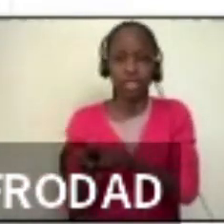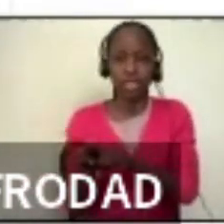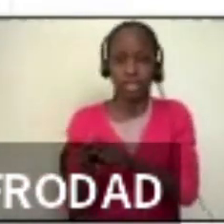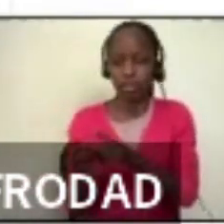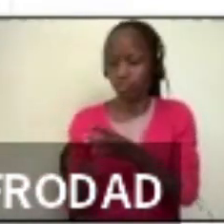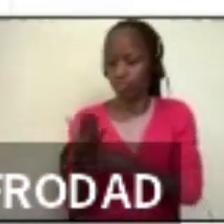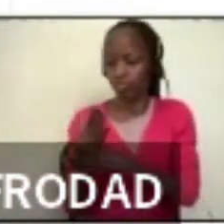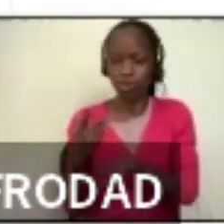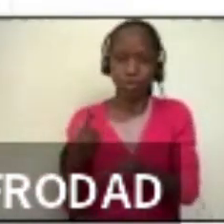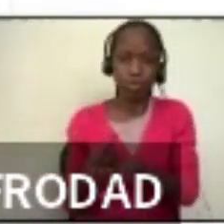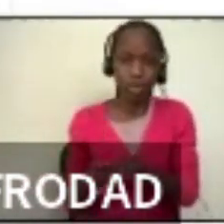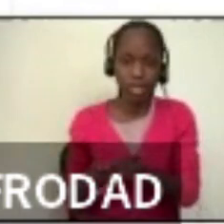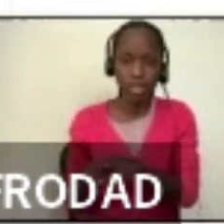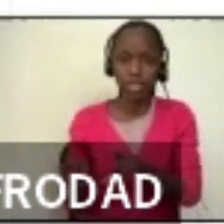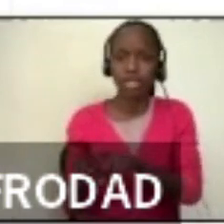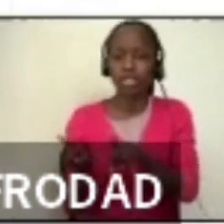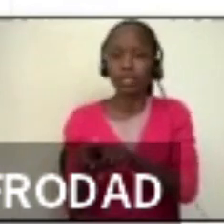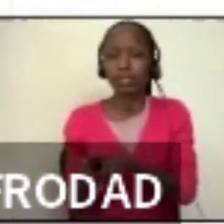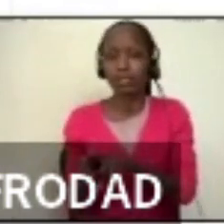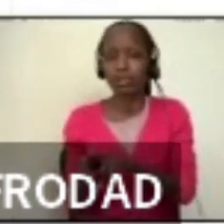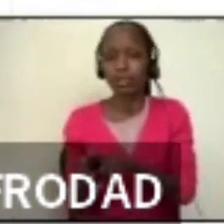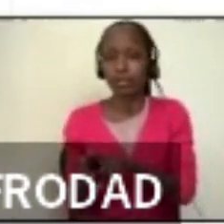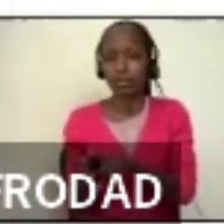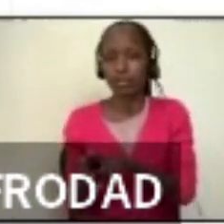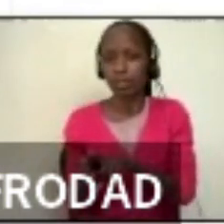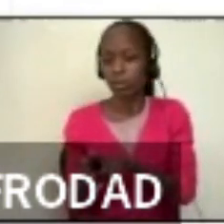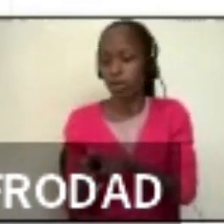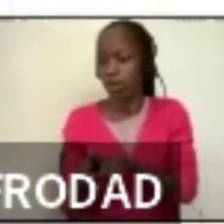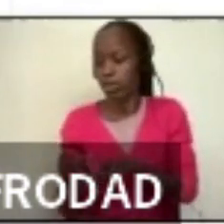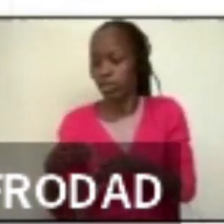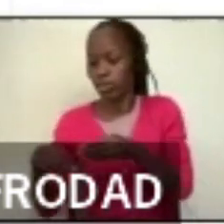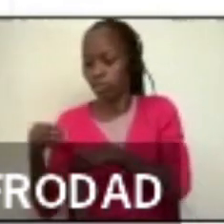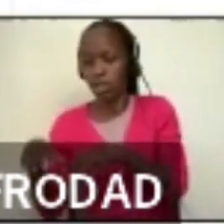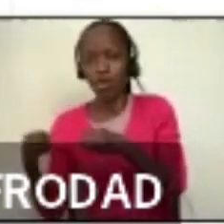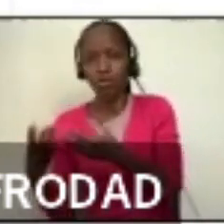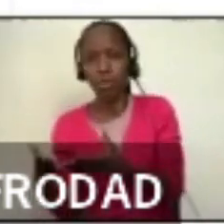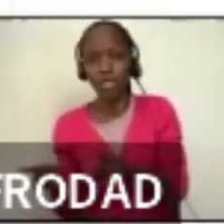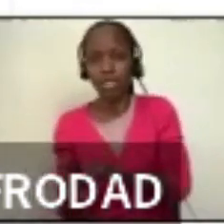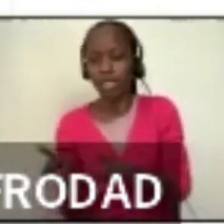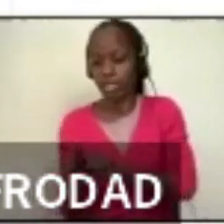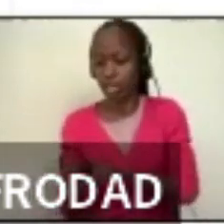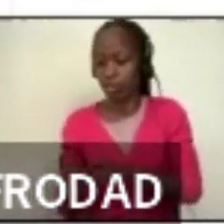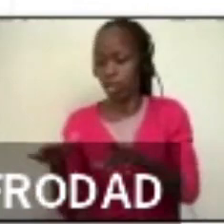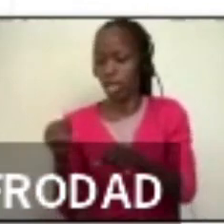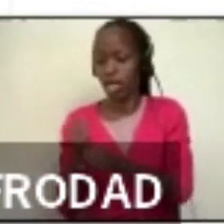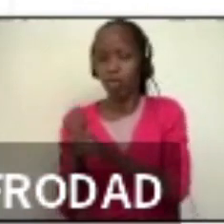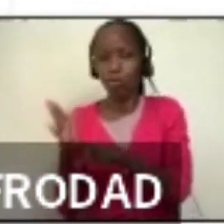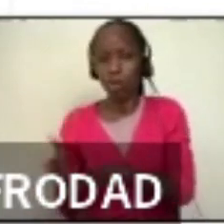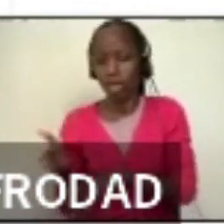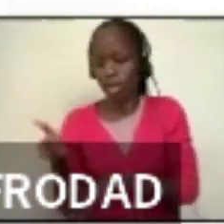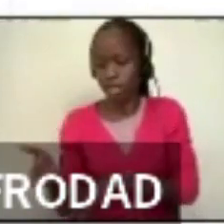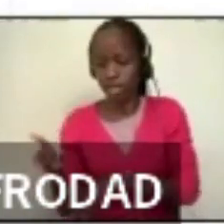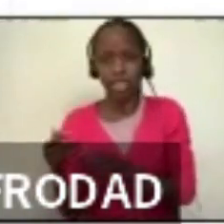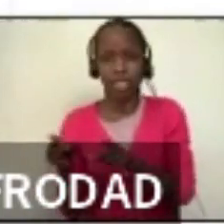chiffre d'affaires, qui sont ses employés, avec qui elle travaille, et si elle est reconnue ou